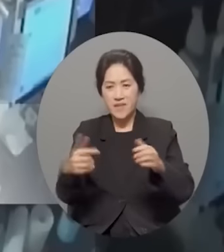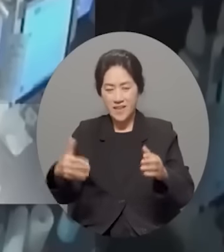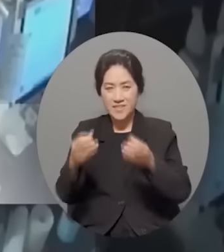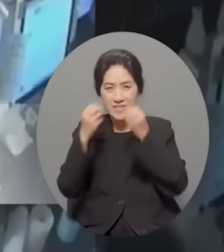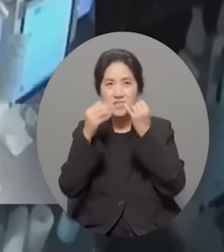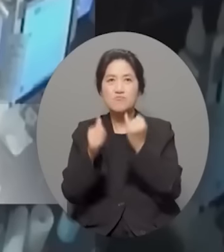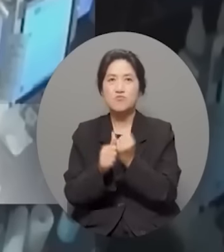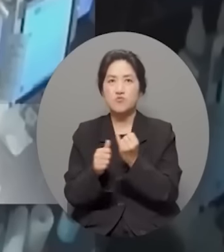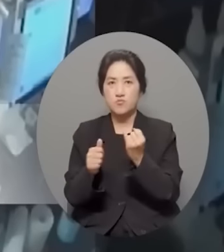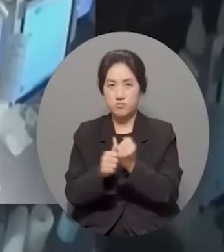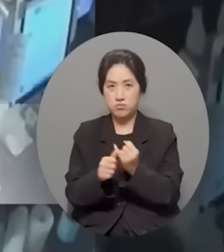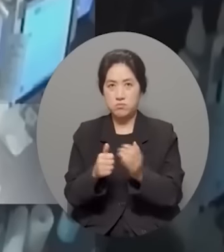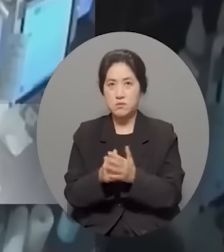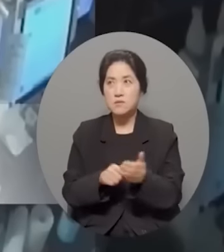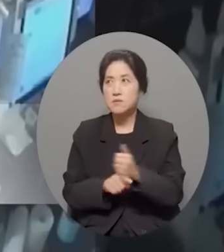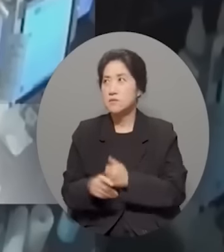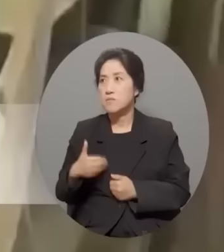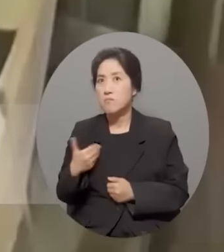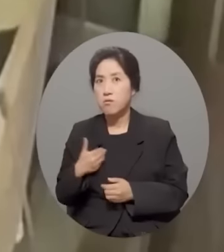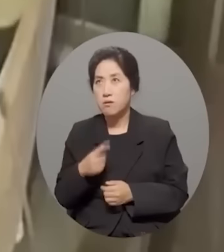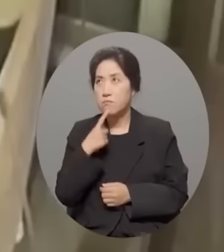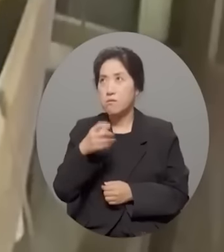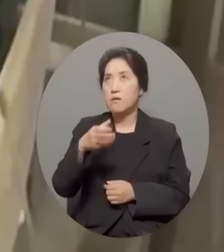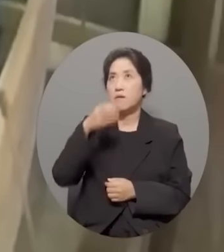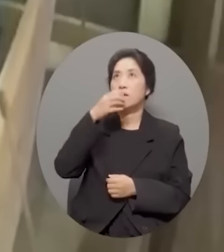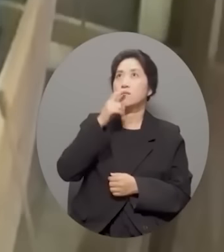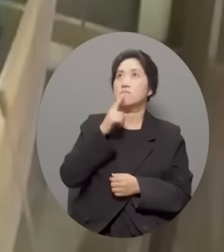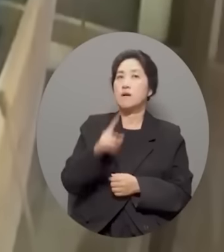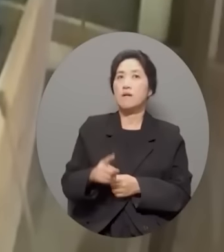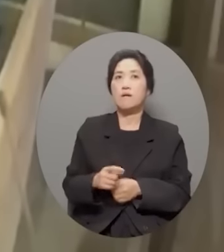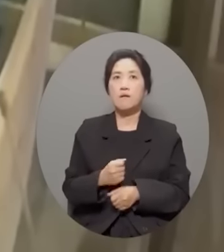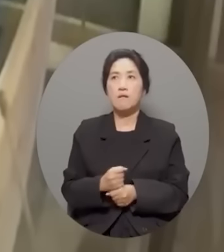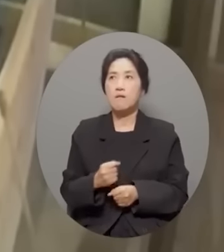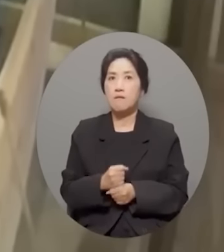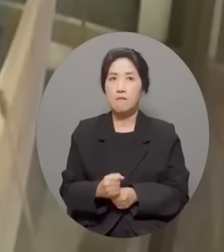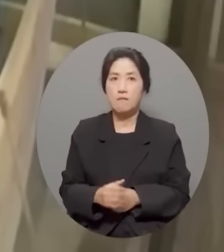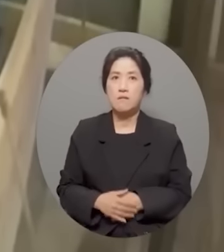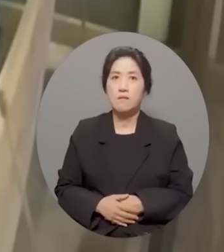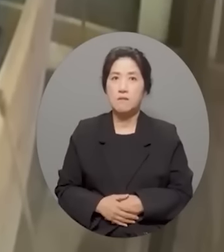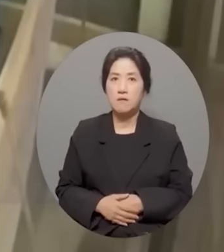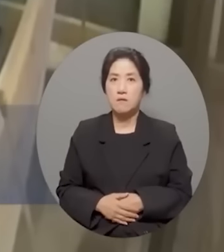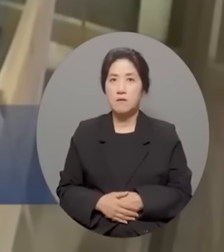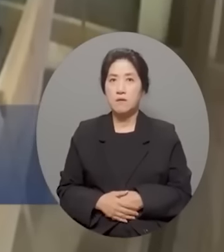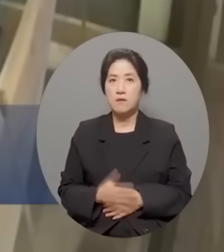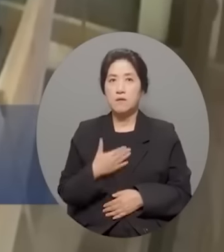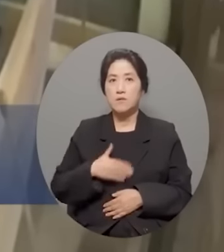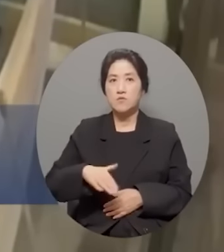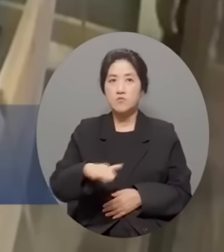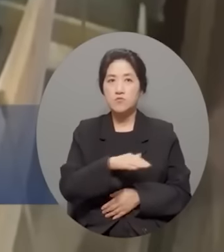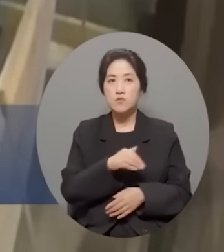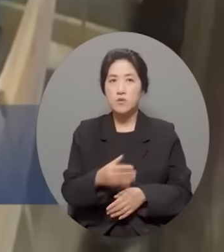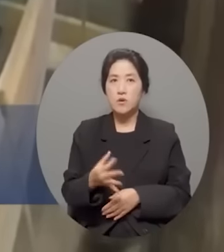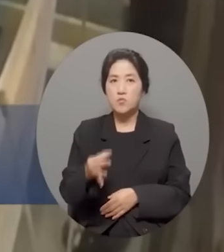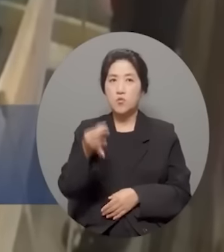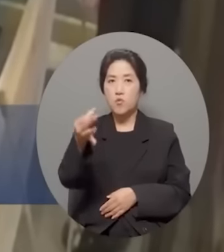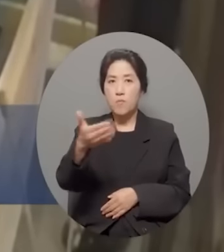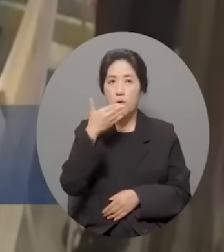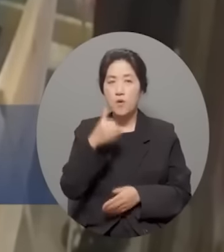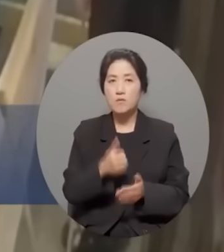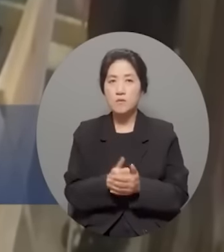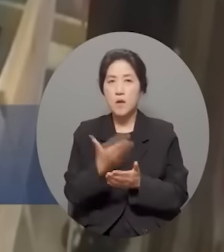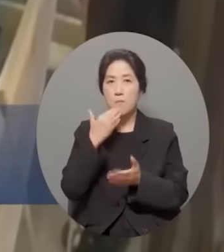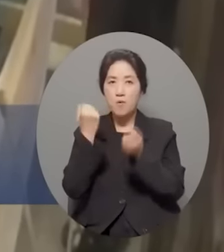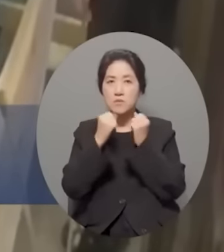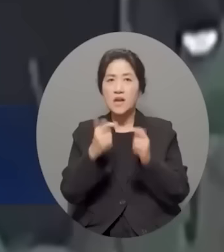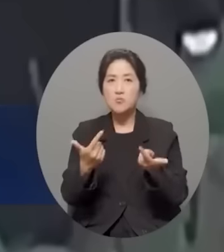신혼 부부는 모 협박에 가까운 말을 들어야 했다고 합니다 우리가 돈 주고 먹었는데 어떻게를